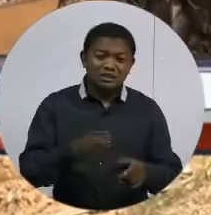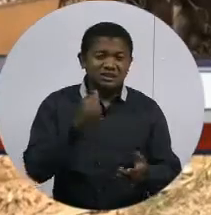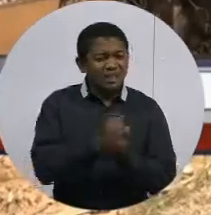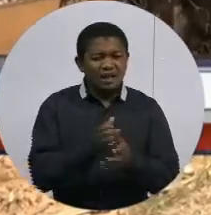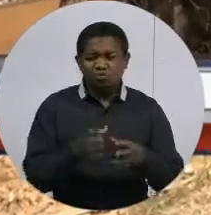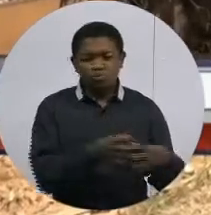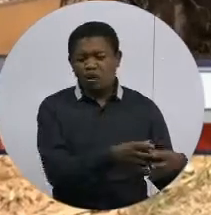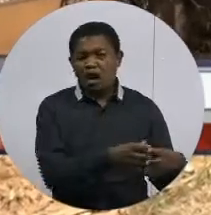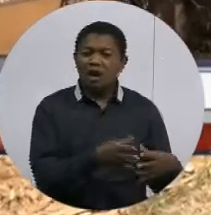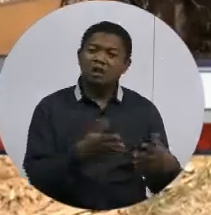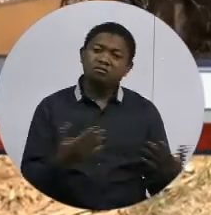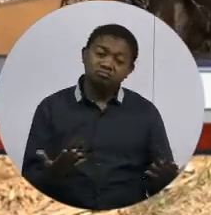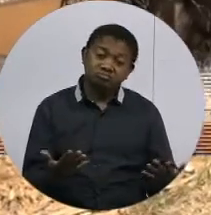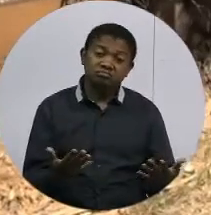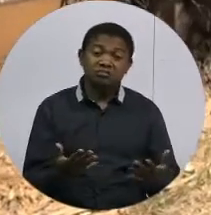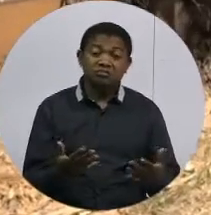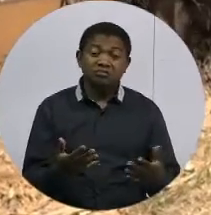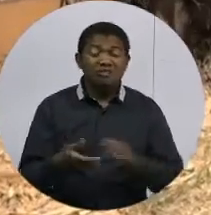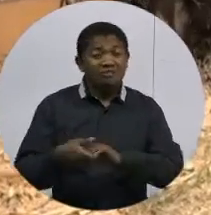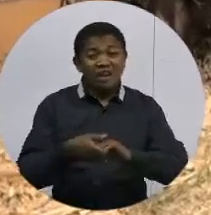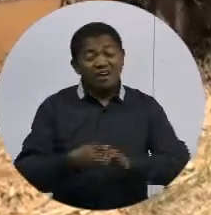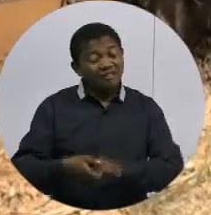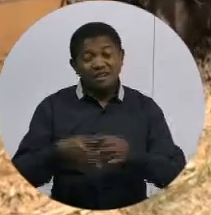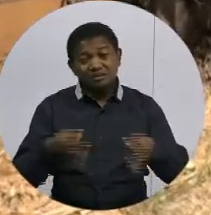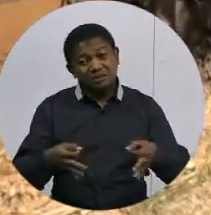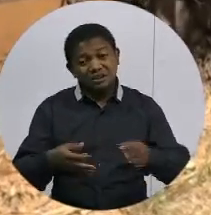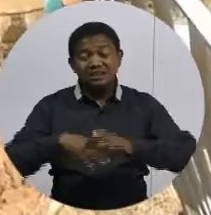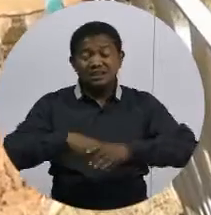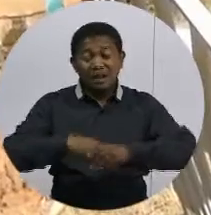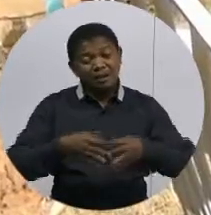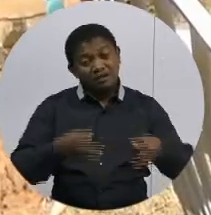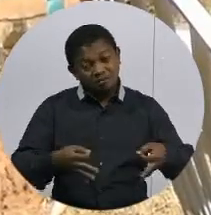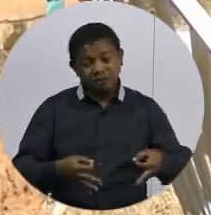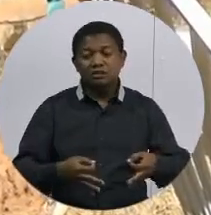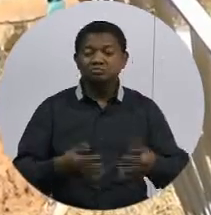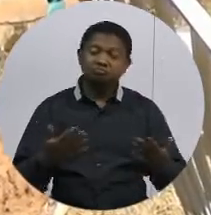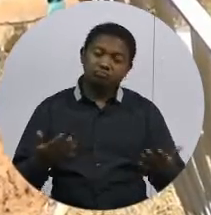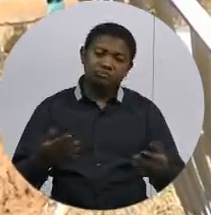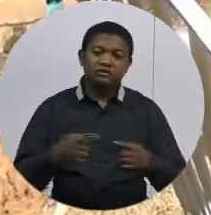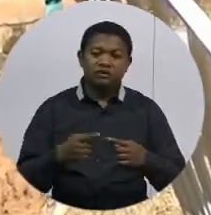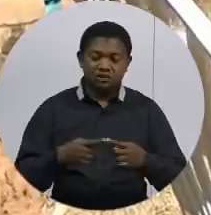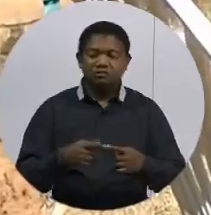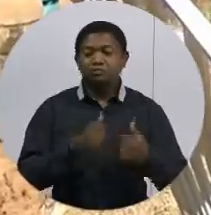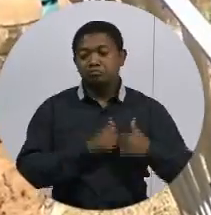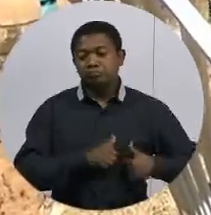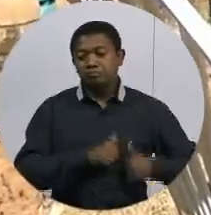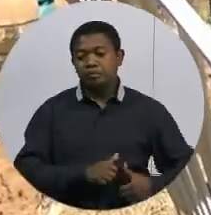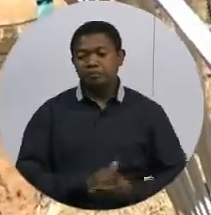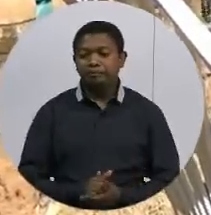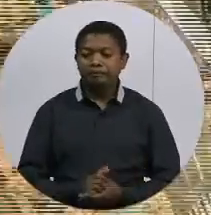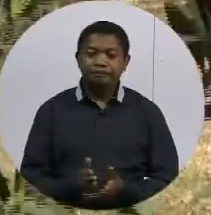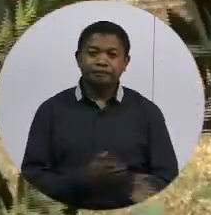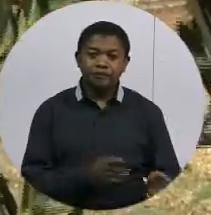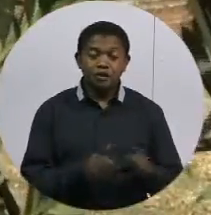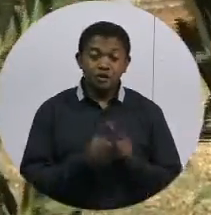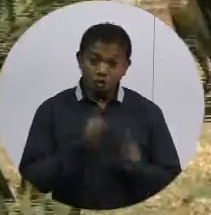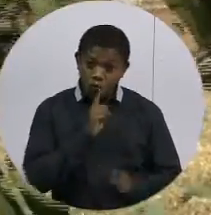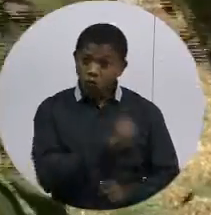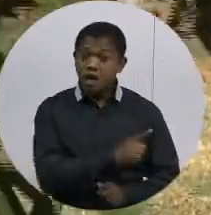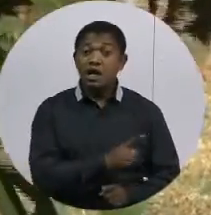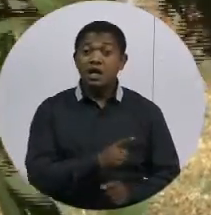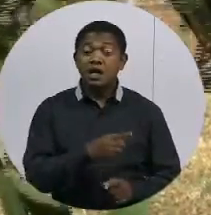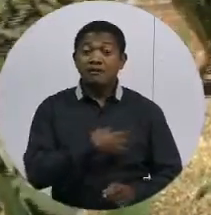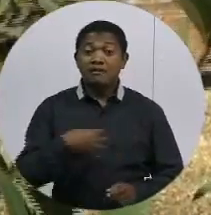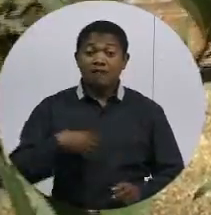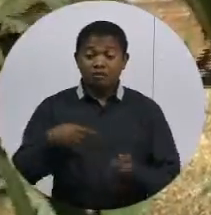zay zany tsara indrindra hoe solitaire hatrany ilaina ihany koa ny fifampainoana hoy ity psikologa ity